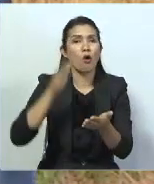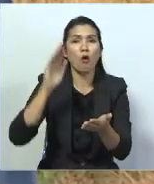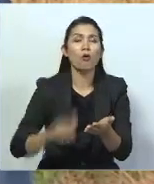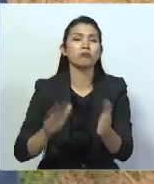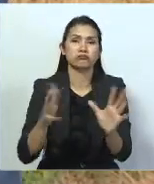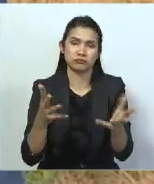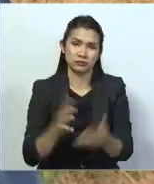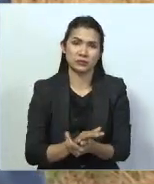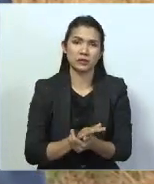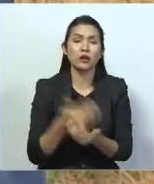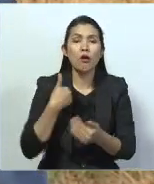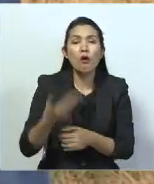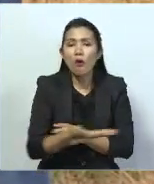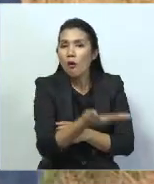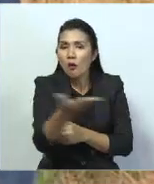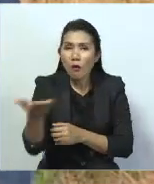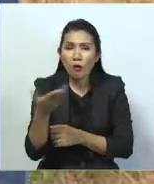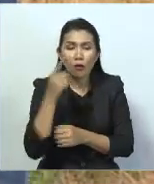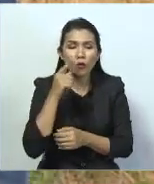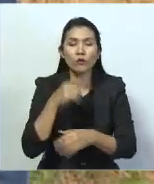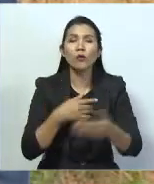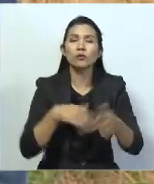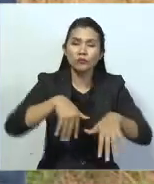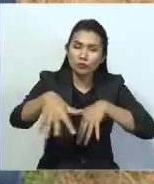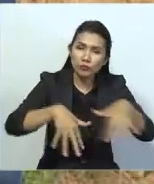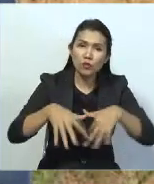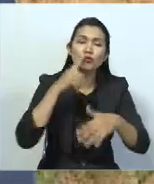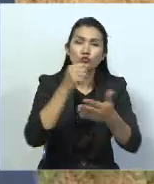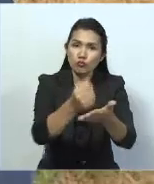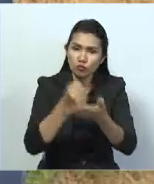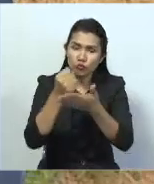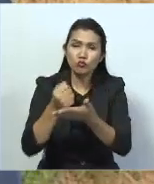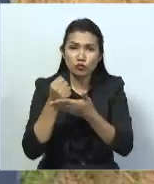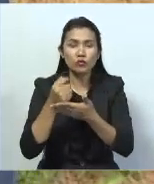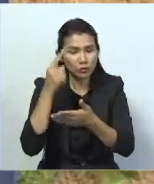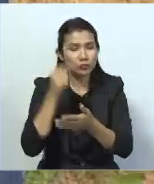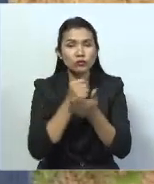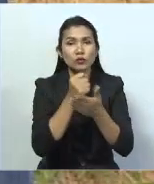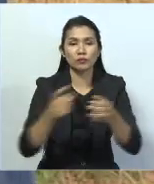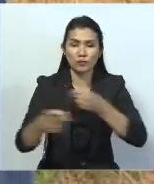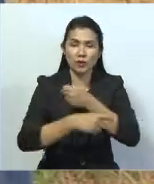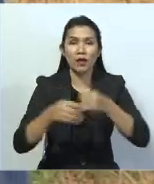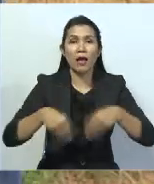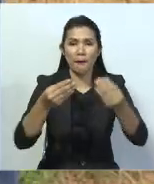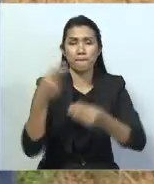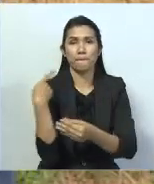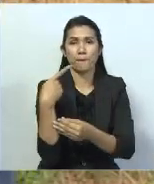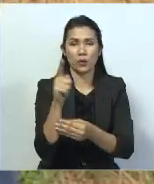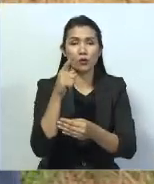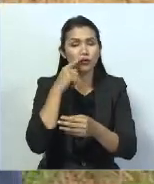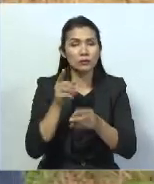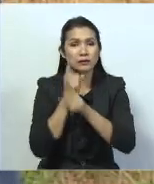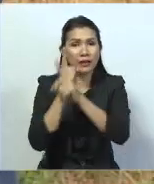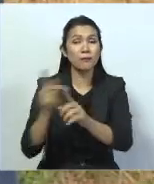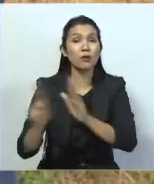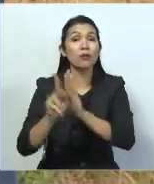ท้องถิ่นนั่นเองก็ขอความร่วมมือไปยังท้องถิ่นนะคะที่จะช่วยกันช่วยเหลือเกษตรกรในทุกพื้นที่ให้ได้รับประโยชน์จากมาตรการดัง